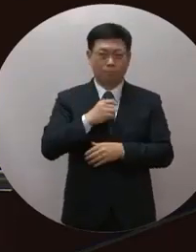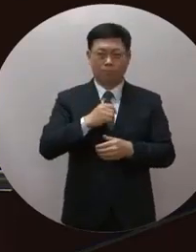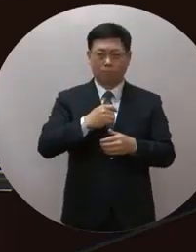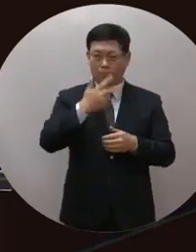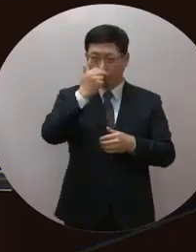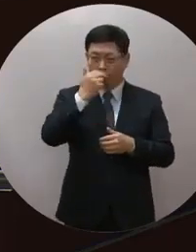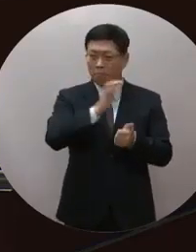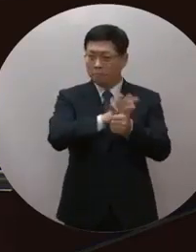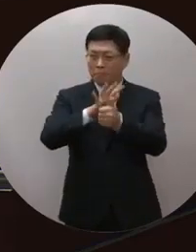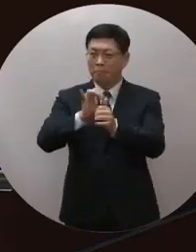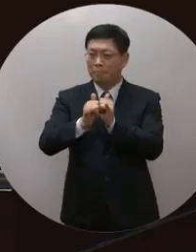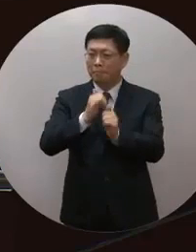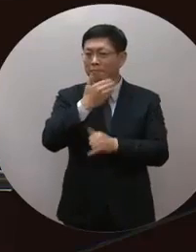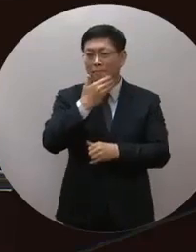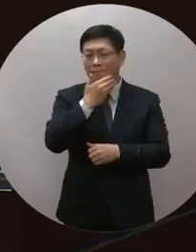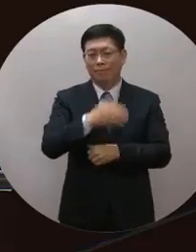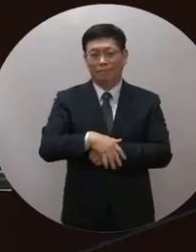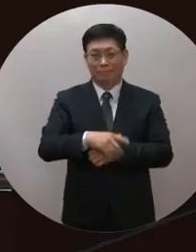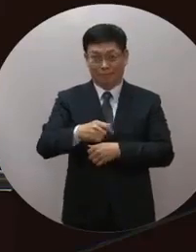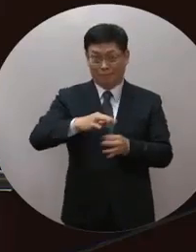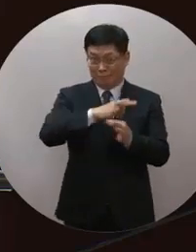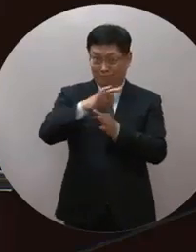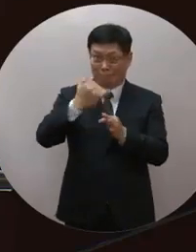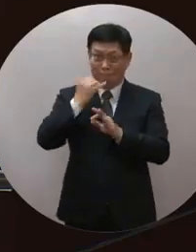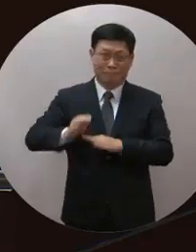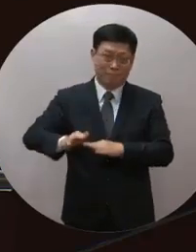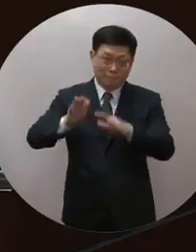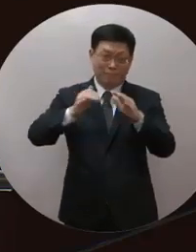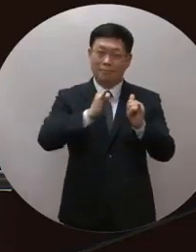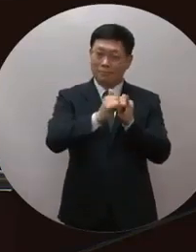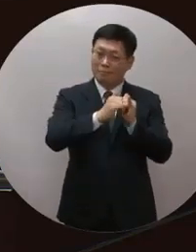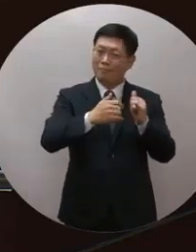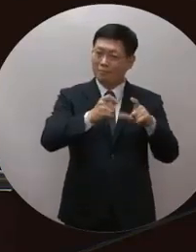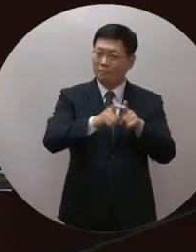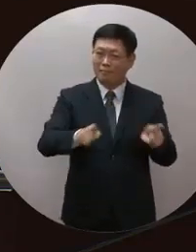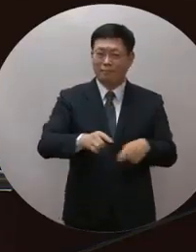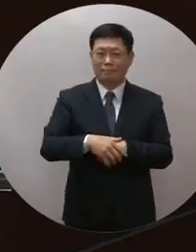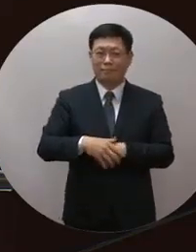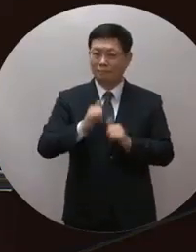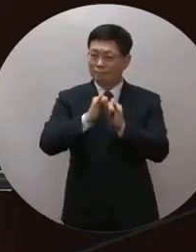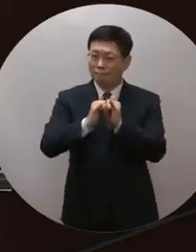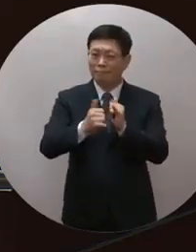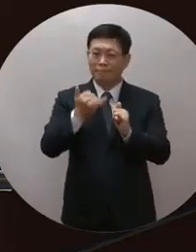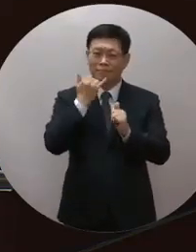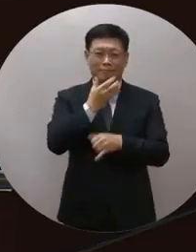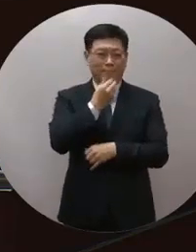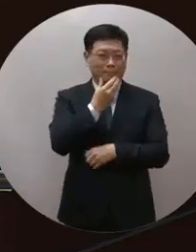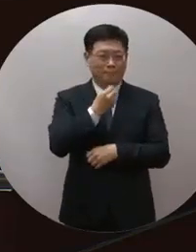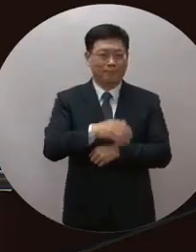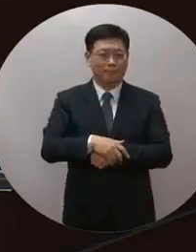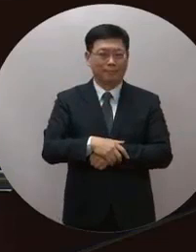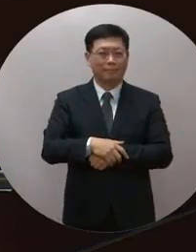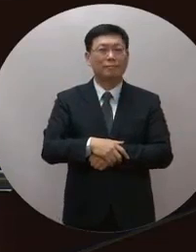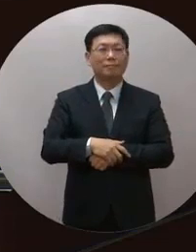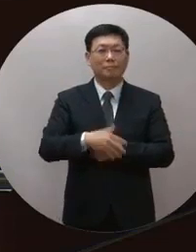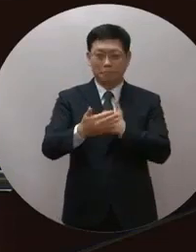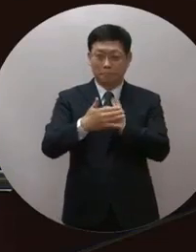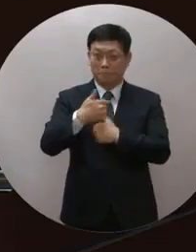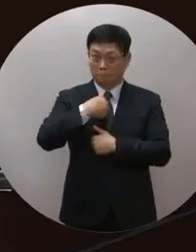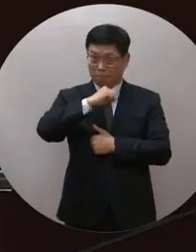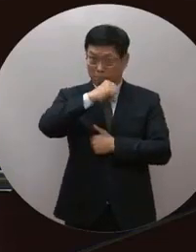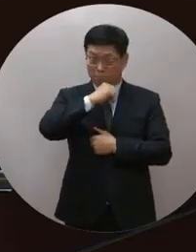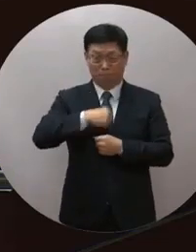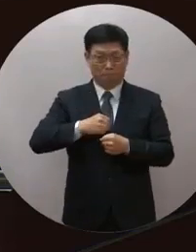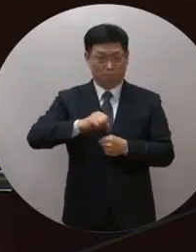便民，福国利民，让经济更繁荣，社会更公平，人民更幸福，获取台湾实